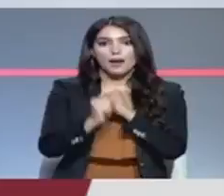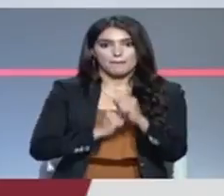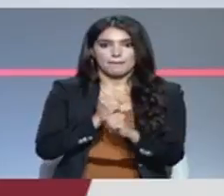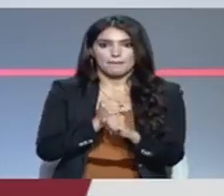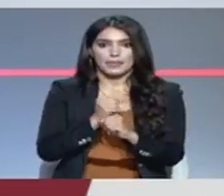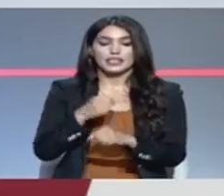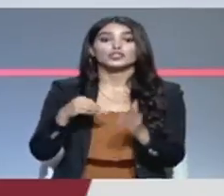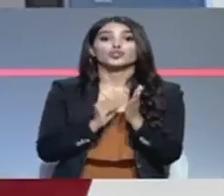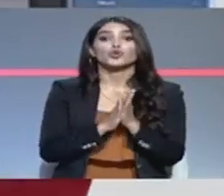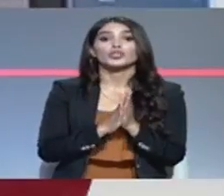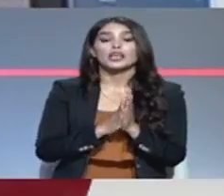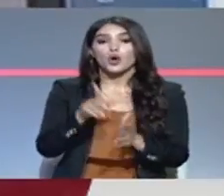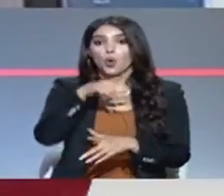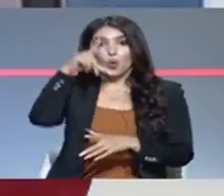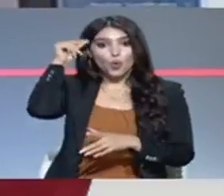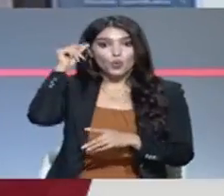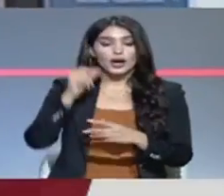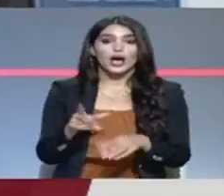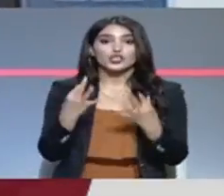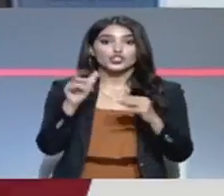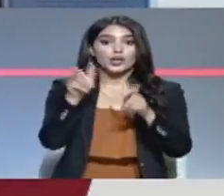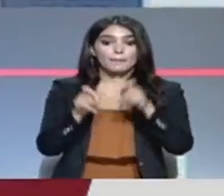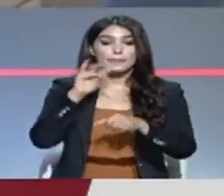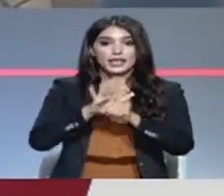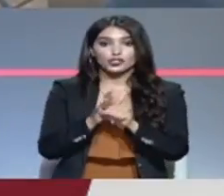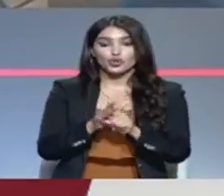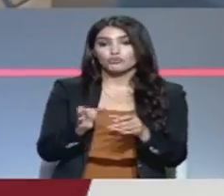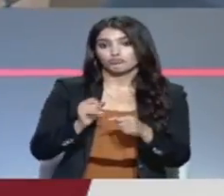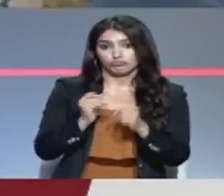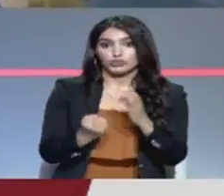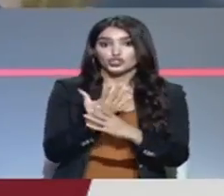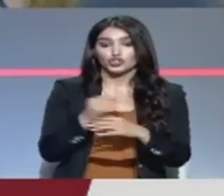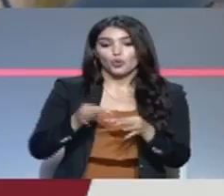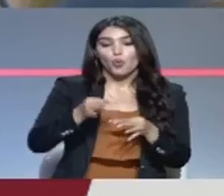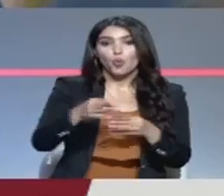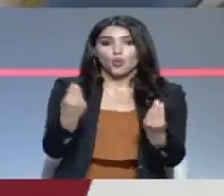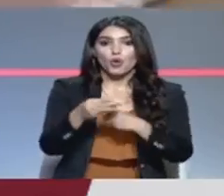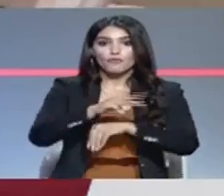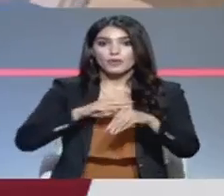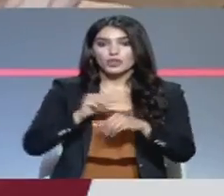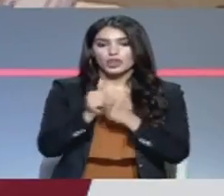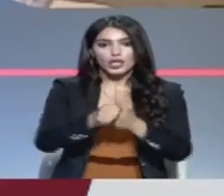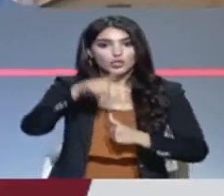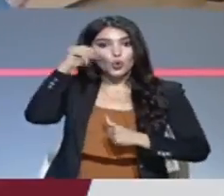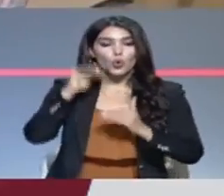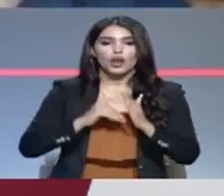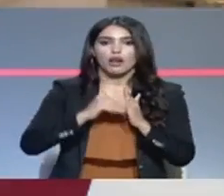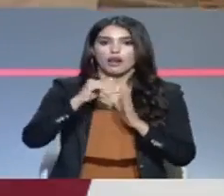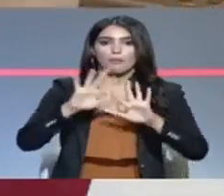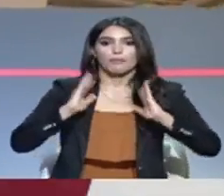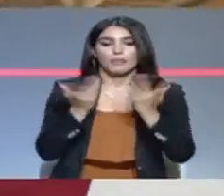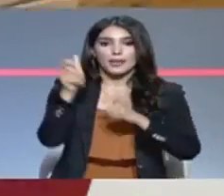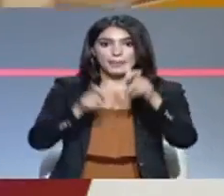كما سجلت ولاية سيدي بوزيد اليوم 10 إصابات محلية جديدة بالفيروس في معتمدية السبالة، ليرتفع العدد